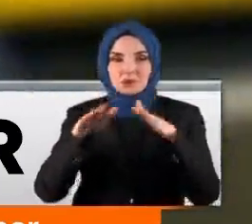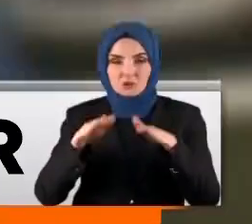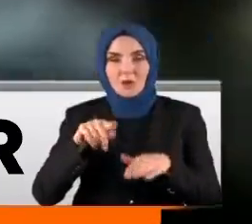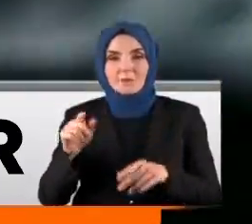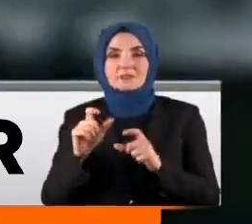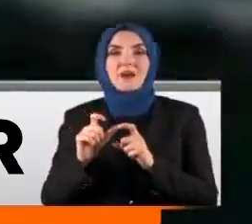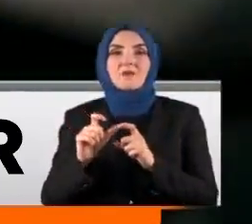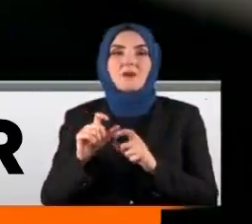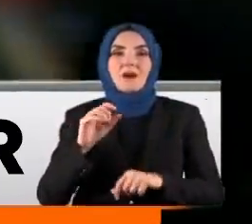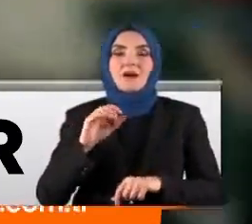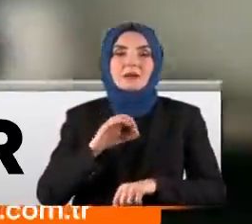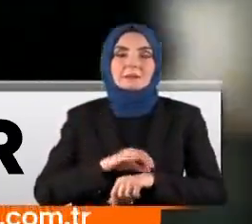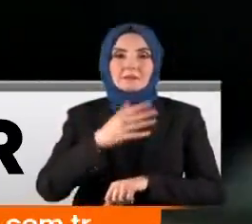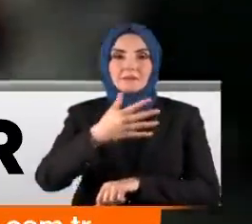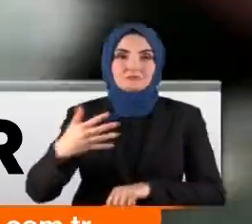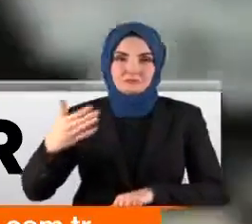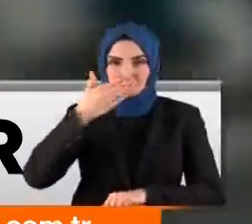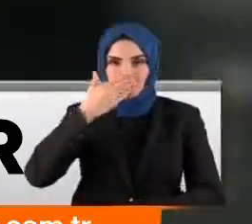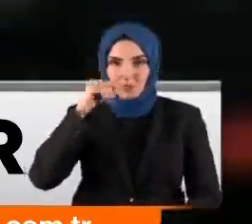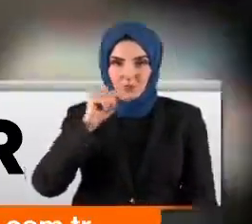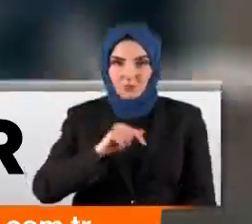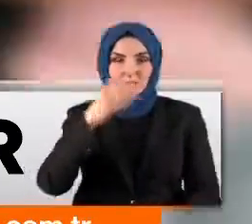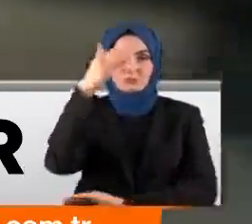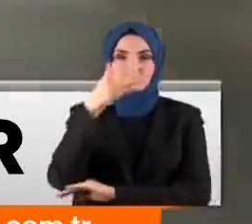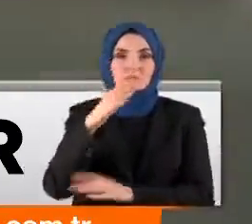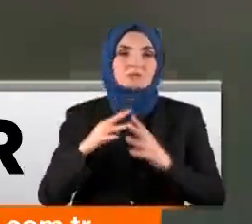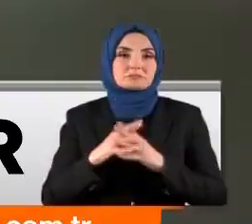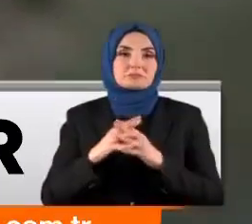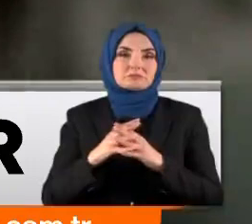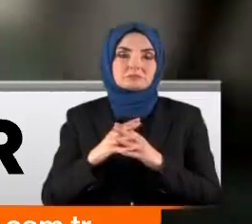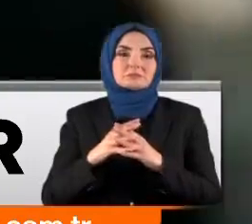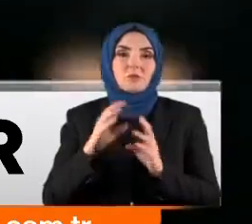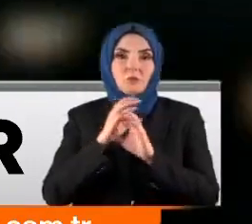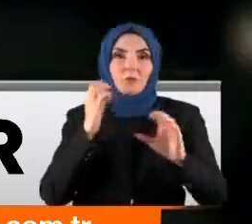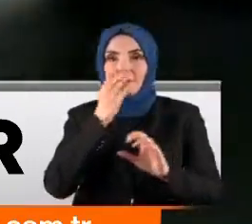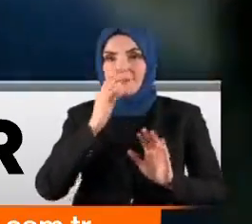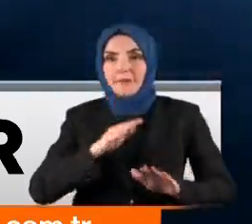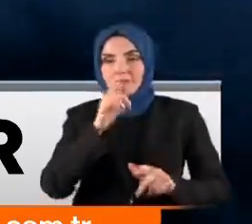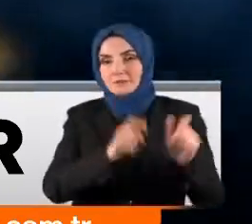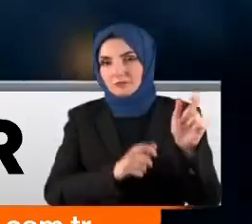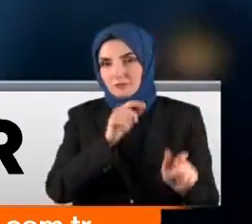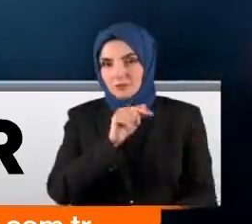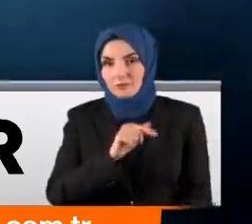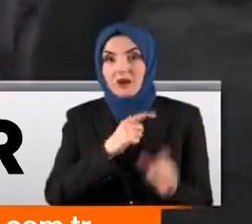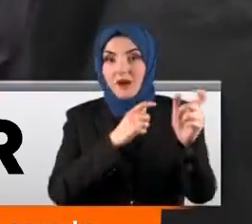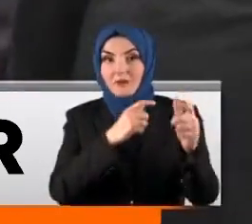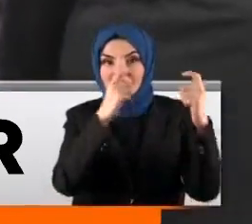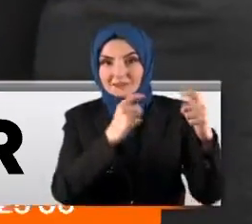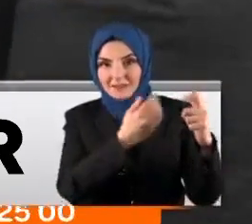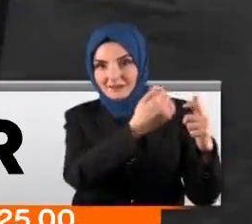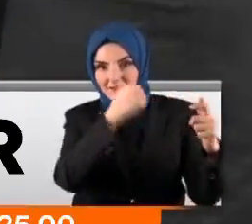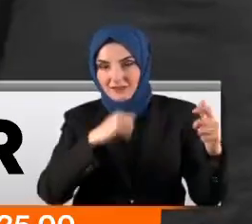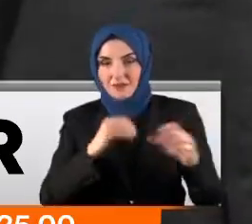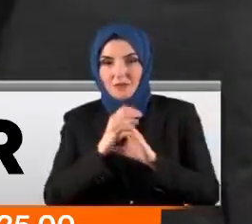Hastanesinin önü Durak tıklım tıklım İETT otobüsü bekleyenlerle dolu yolcular Avcılar yönünden kalabalık gelen araca Zor